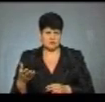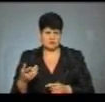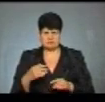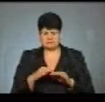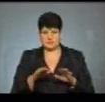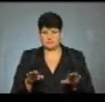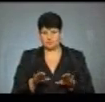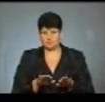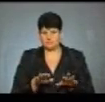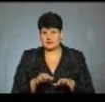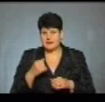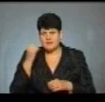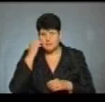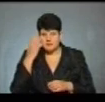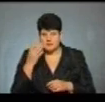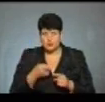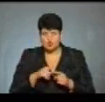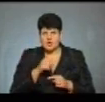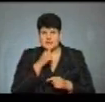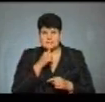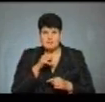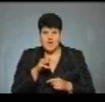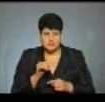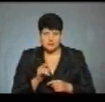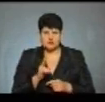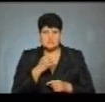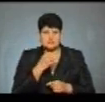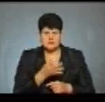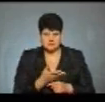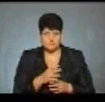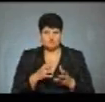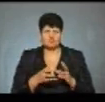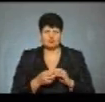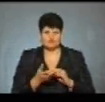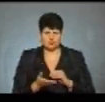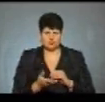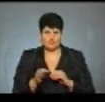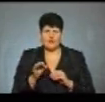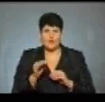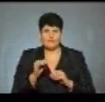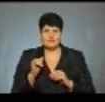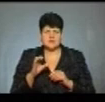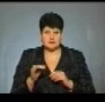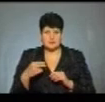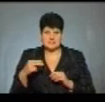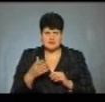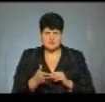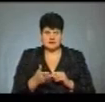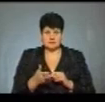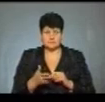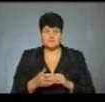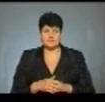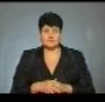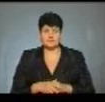словами. І я навіть не пам'ятаю цього експерта, який там назвав цю суму в офісі президента. Ну, такий він експерт, якщо він так